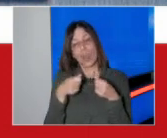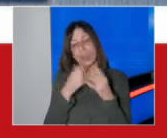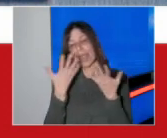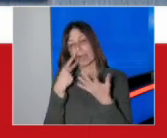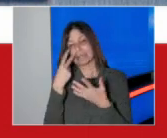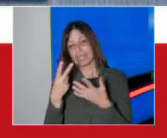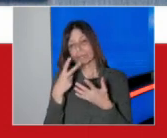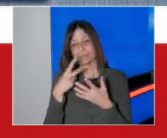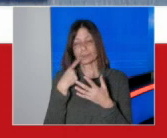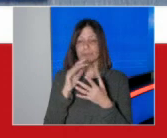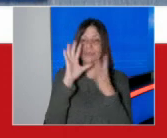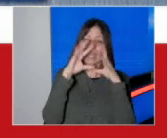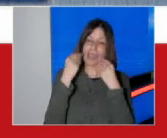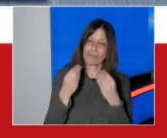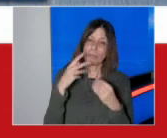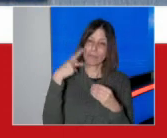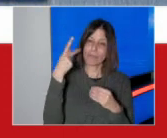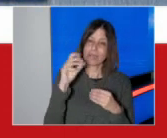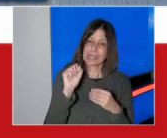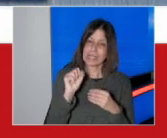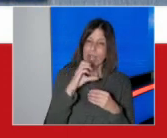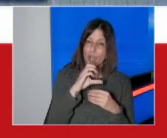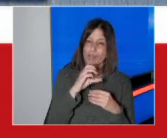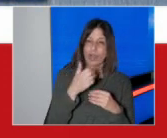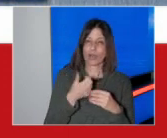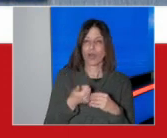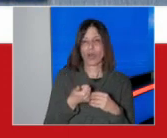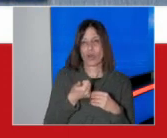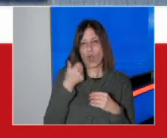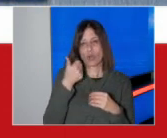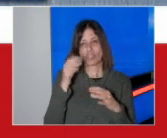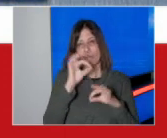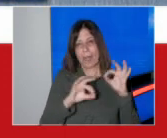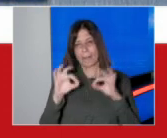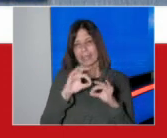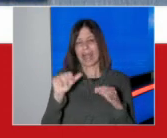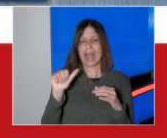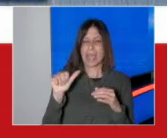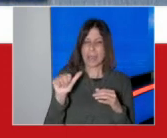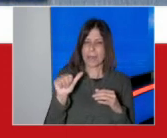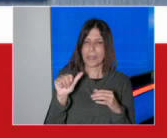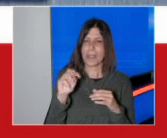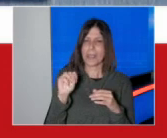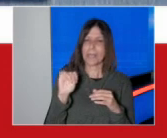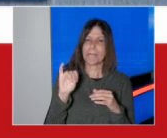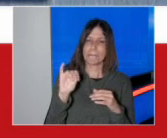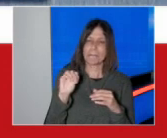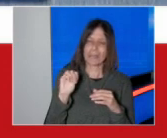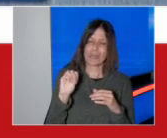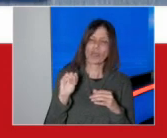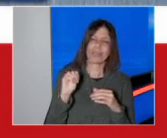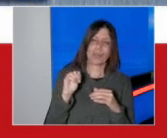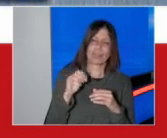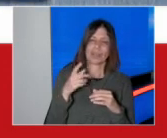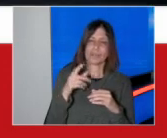וערב טוב לפרופסור סיריל כהן, ראש המעבדה לאימונותרפיה. אימונותרפיה, נו? הנה, זה בסוף קורה. אימונותרפיה, באוניברסיטת בר